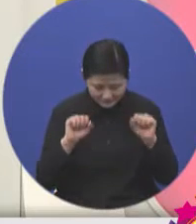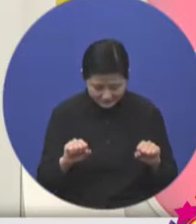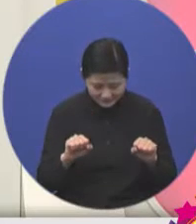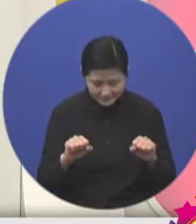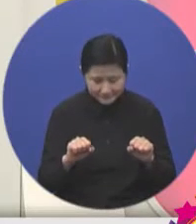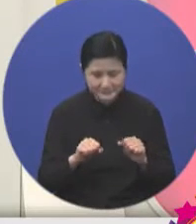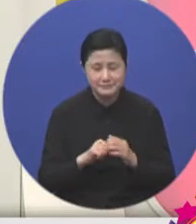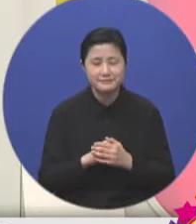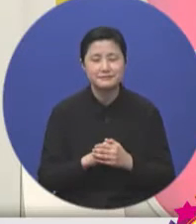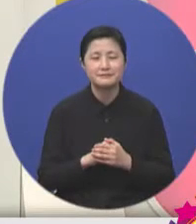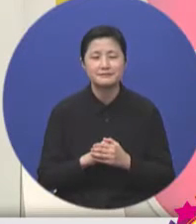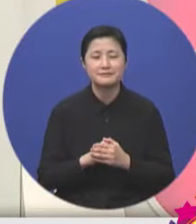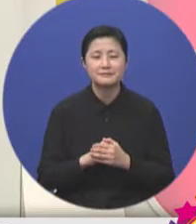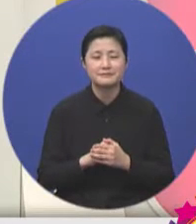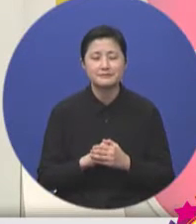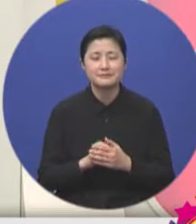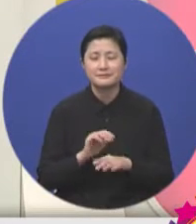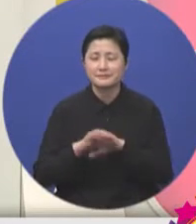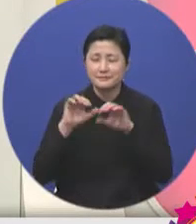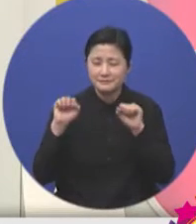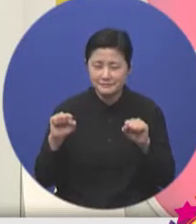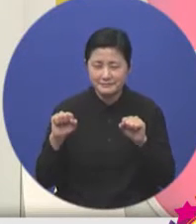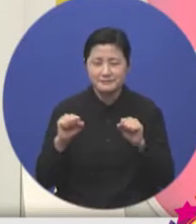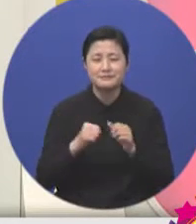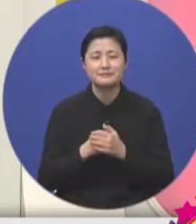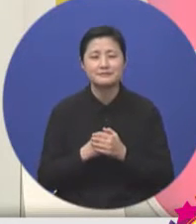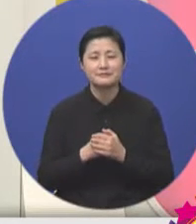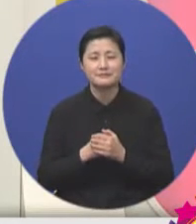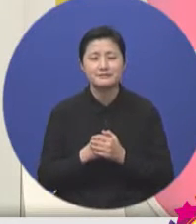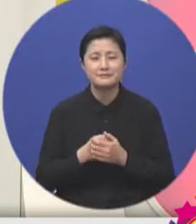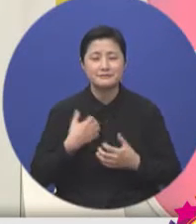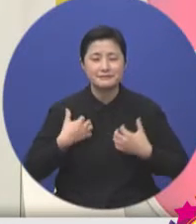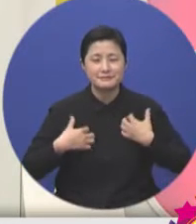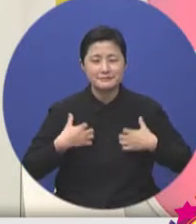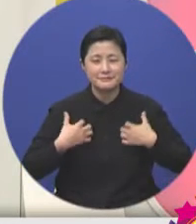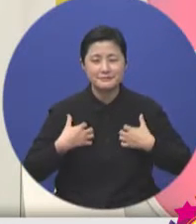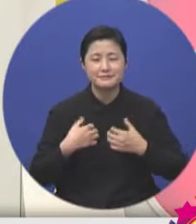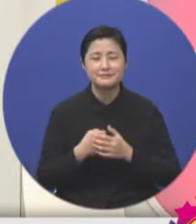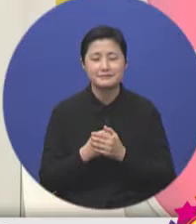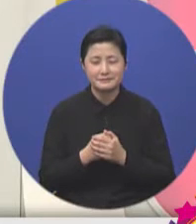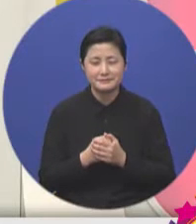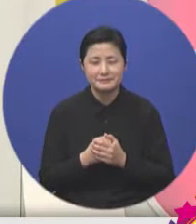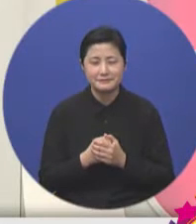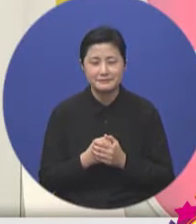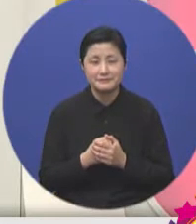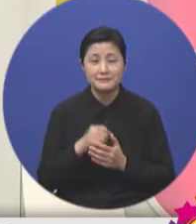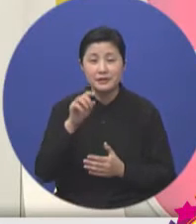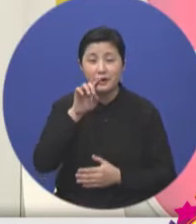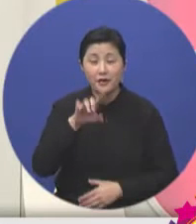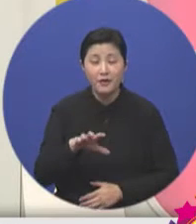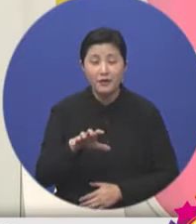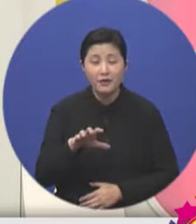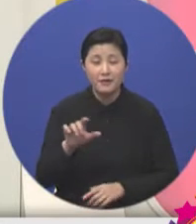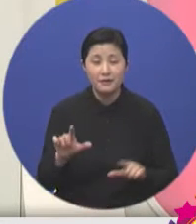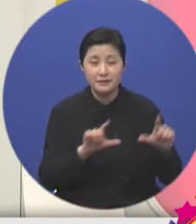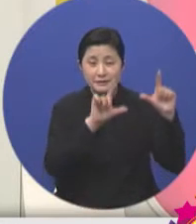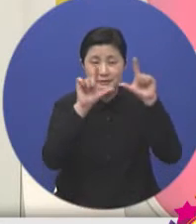안녕하세요. 안녕하세요. 안녕하세요. 네, 안녕하십니까? 네, 반갑습니다. 어디 사시는